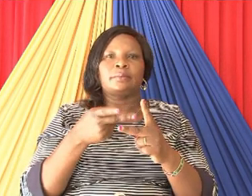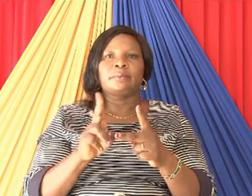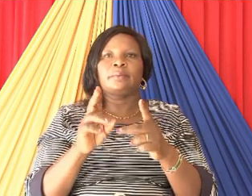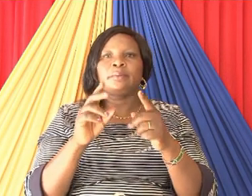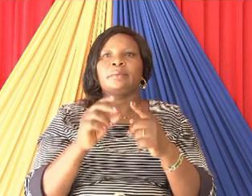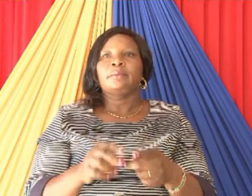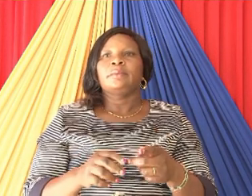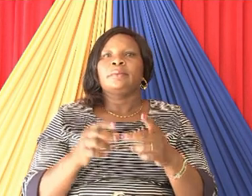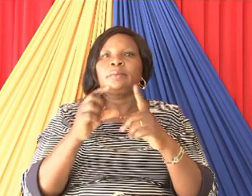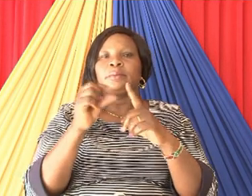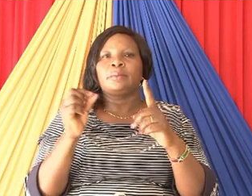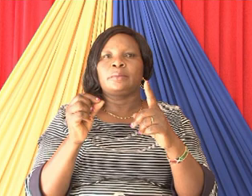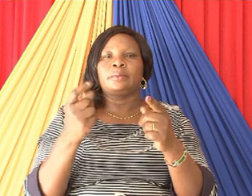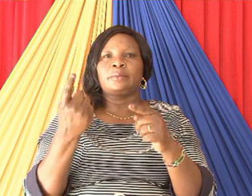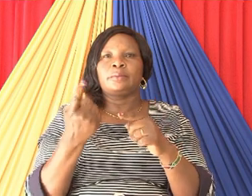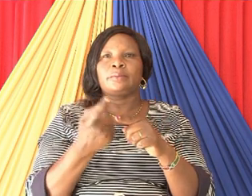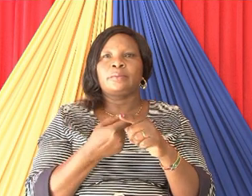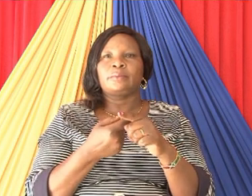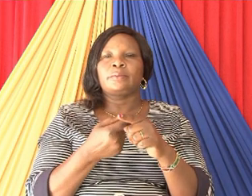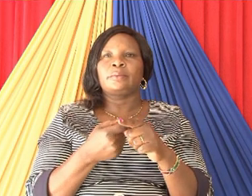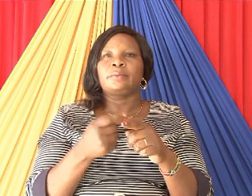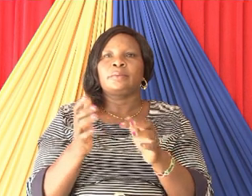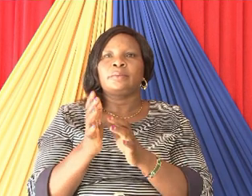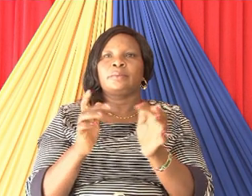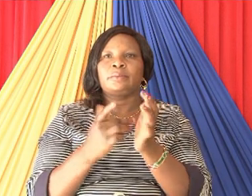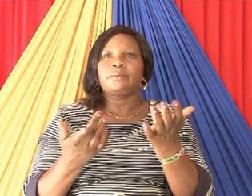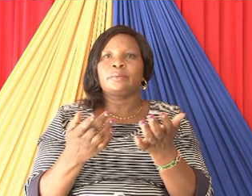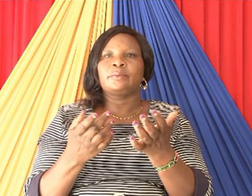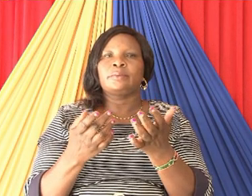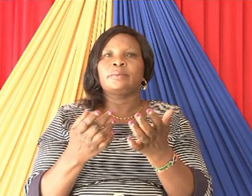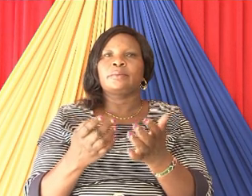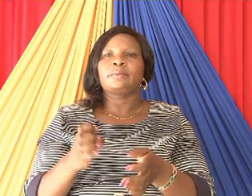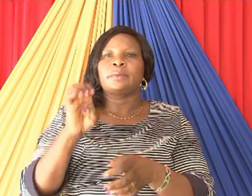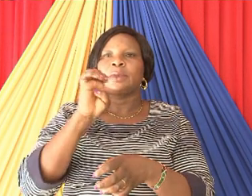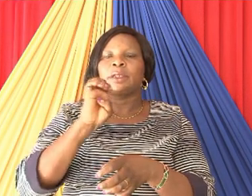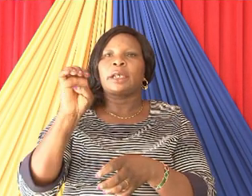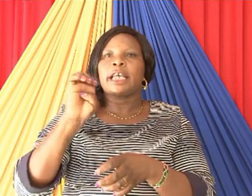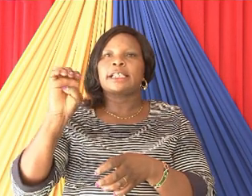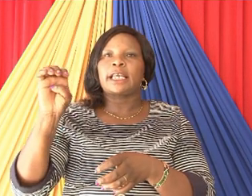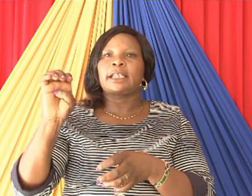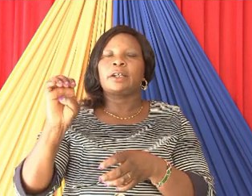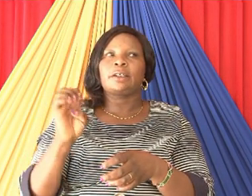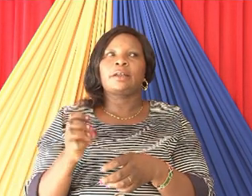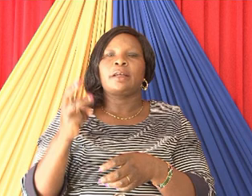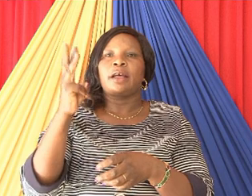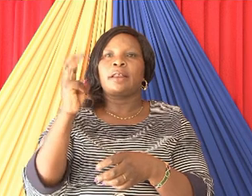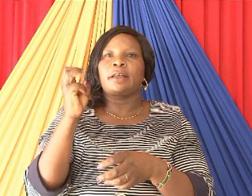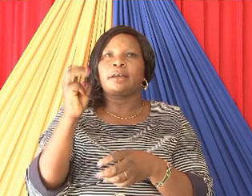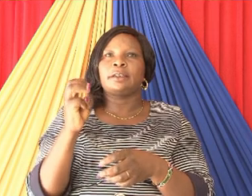kupata neno letu la kutuongoza ambalo tutapata katika kitabu cha Ezekieli